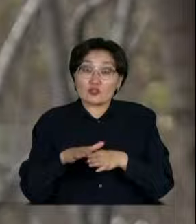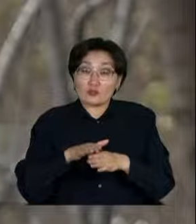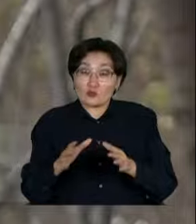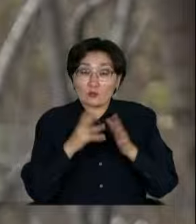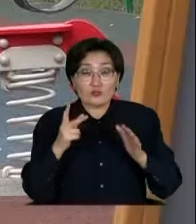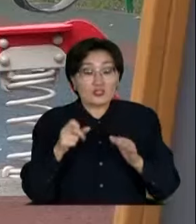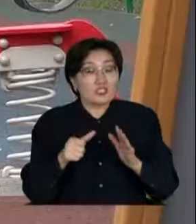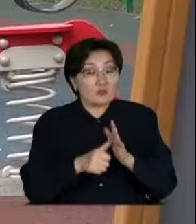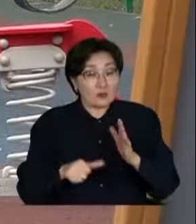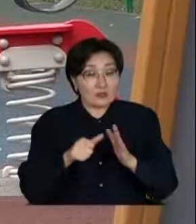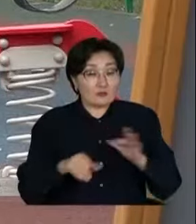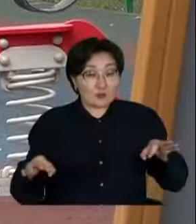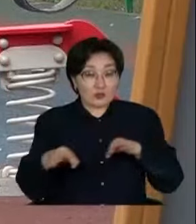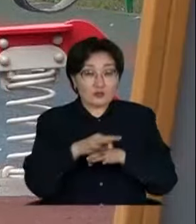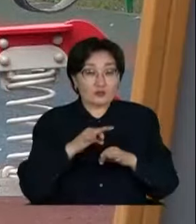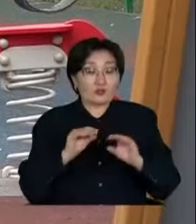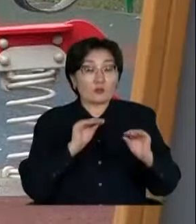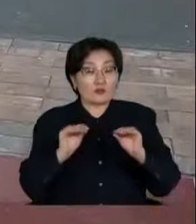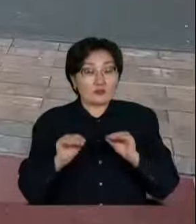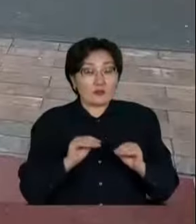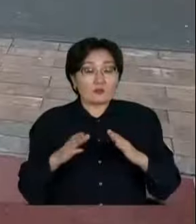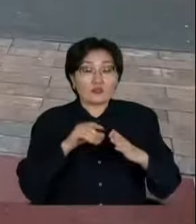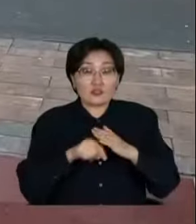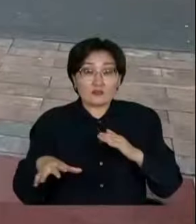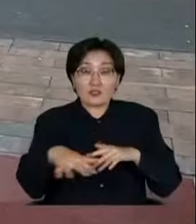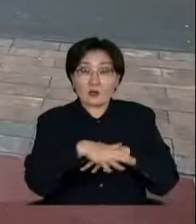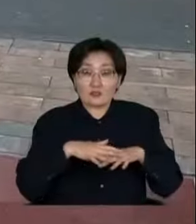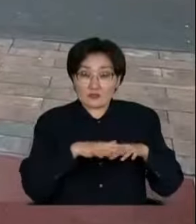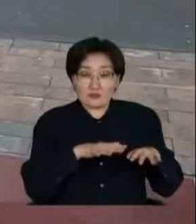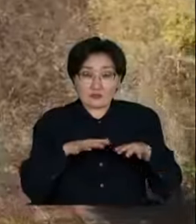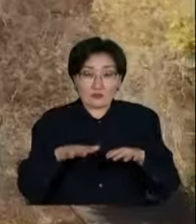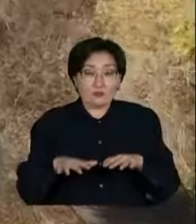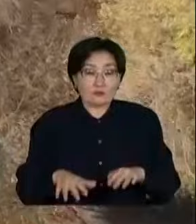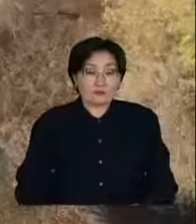более 360 проектов по благоустройству дворов и общественных